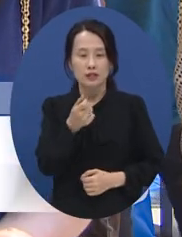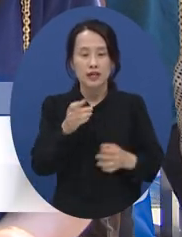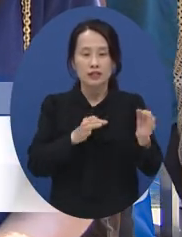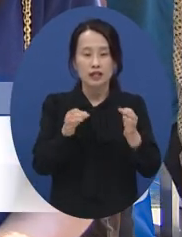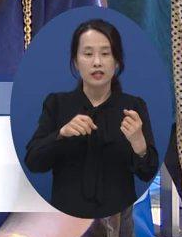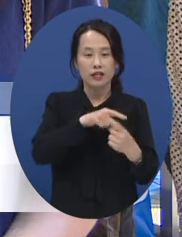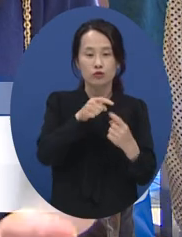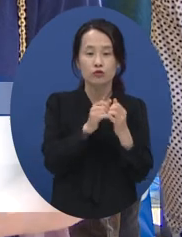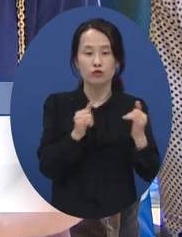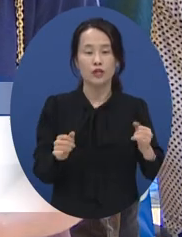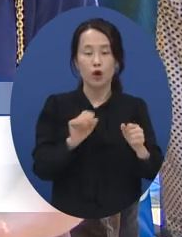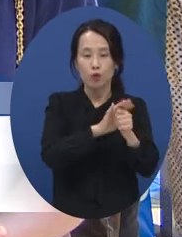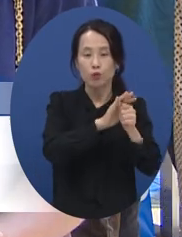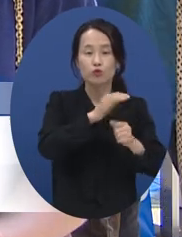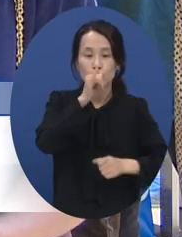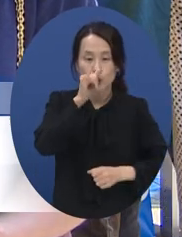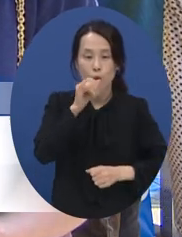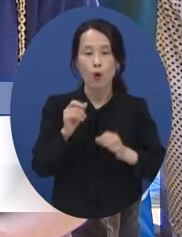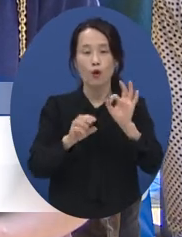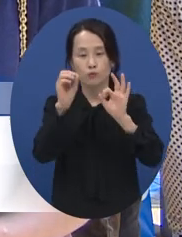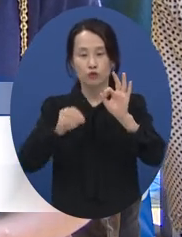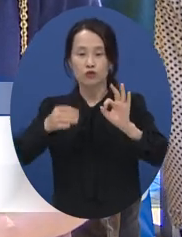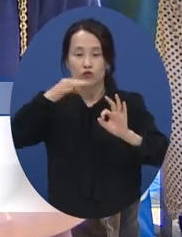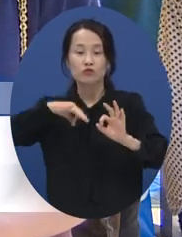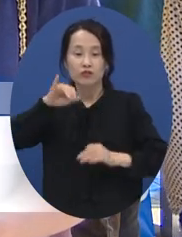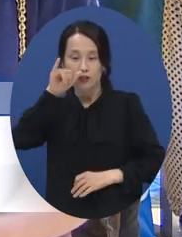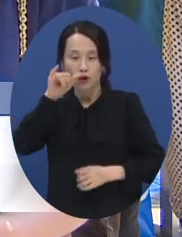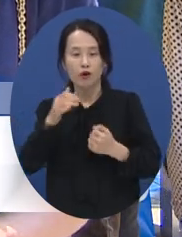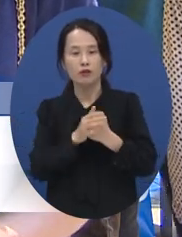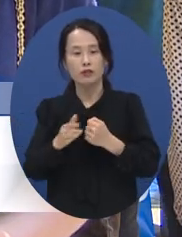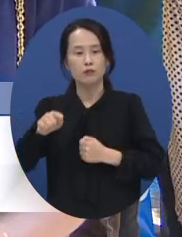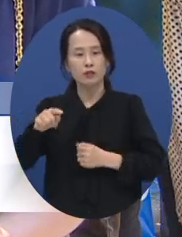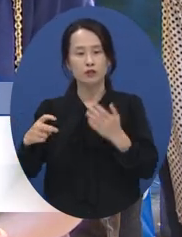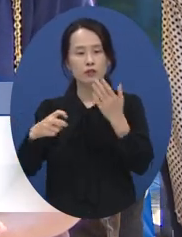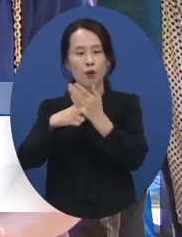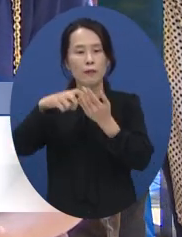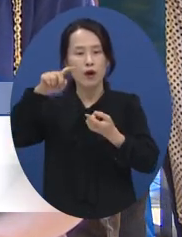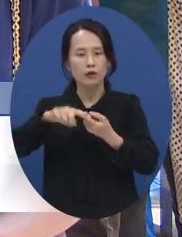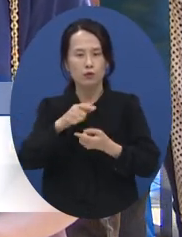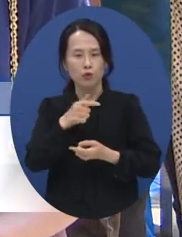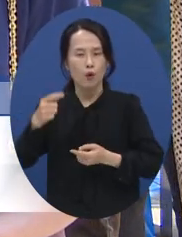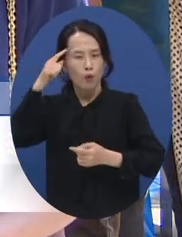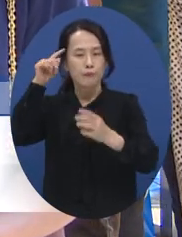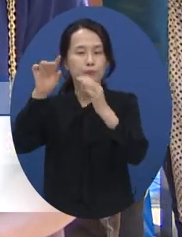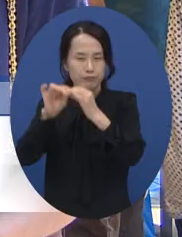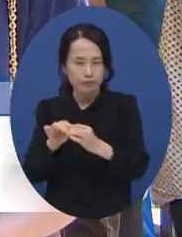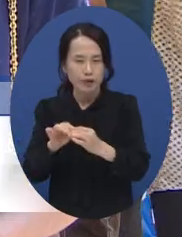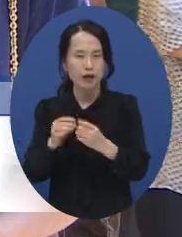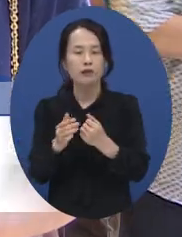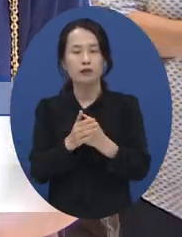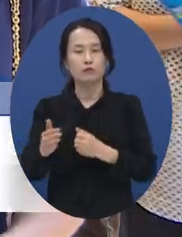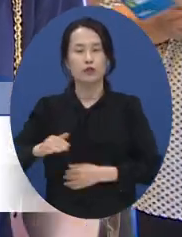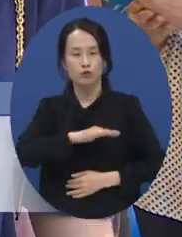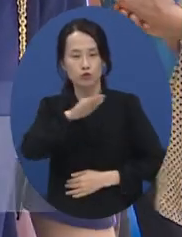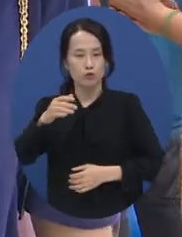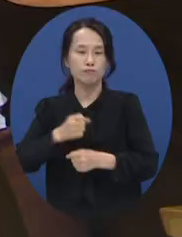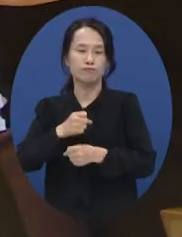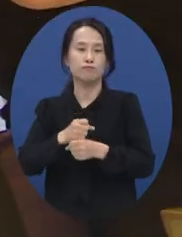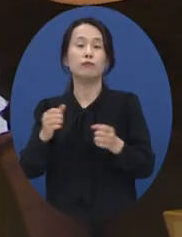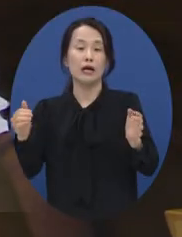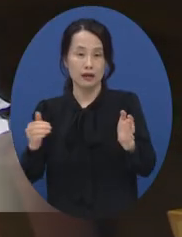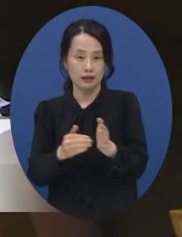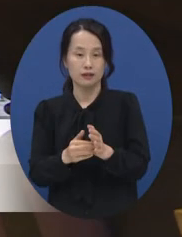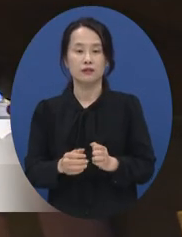좀 살릴 수도 있고 10%에 대한 이익 있잖아요. 그러다 보니까 이 카페에 대해서 너무 공감을 하기 때문에 저희도 만들게